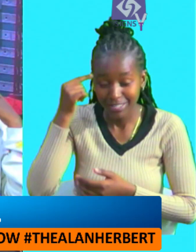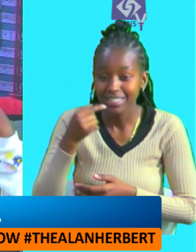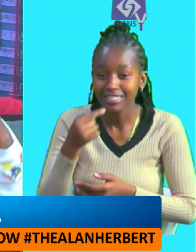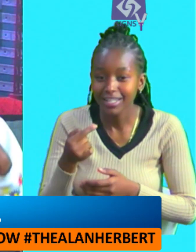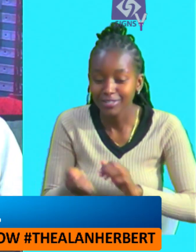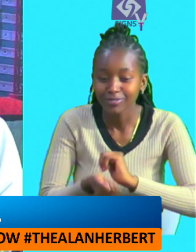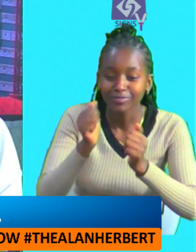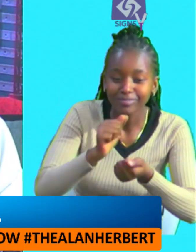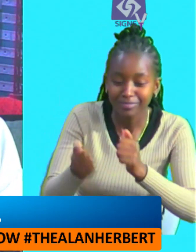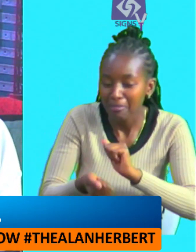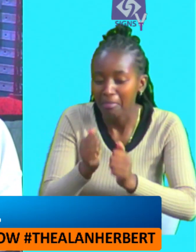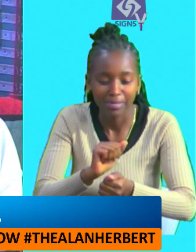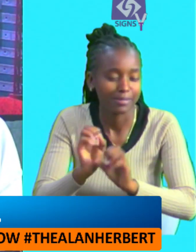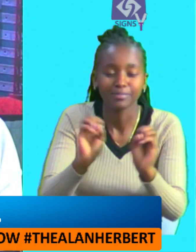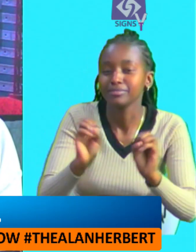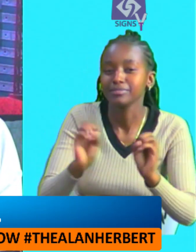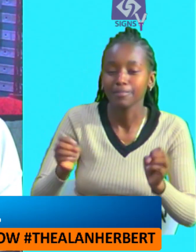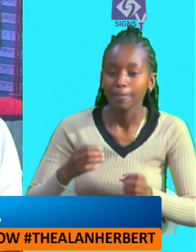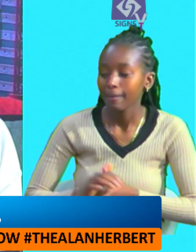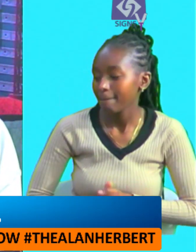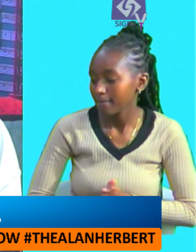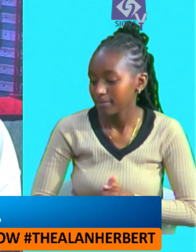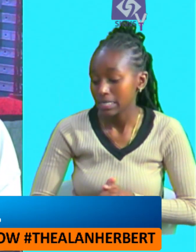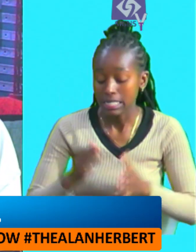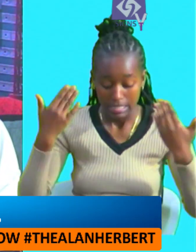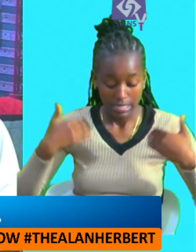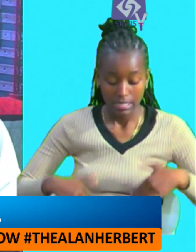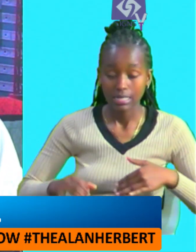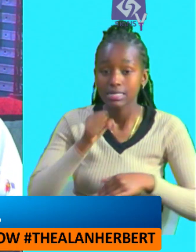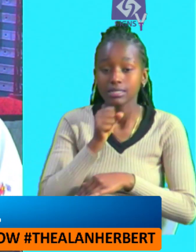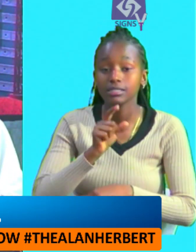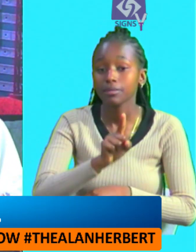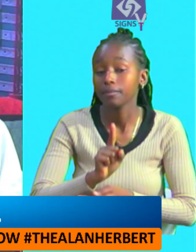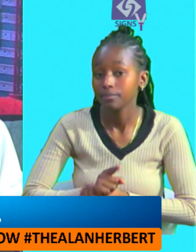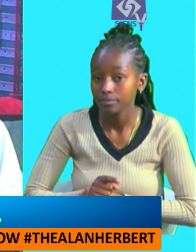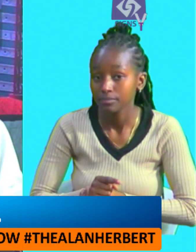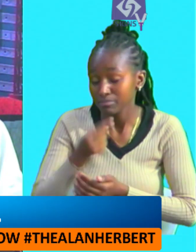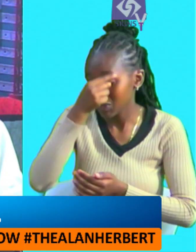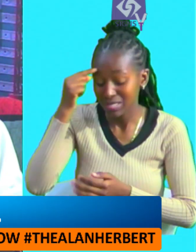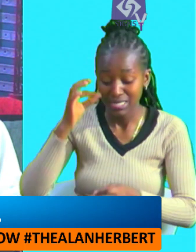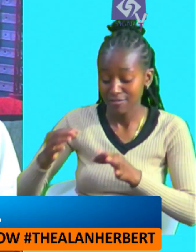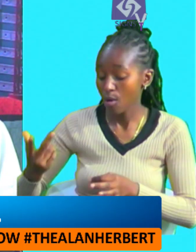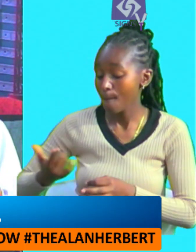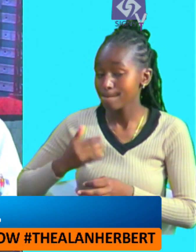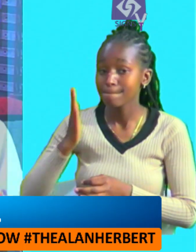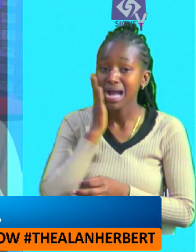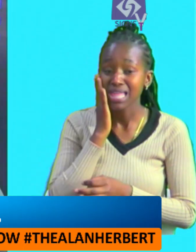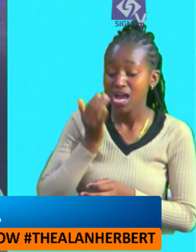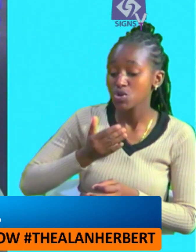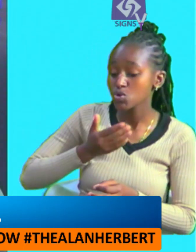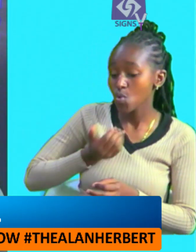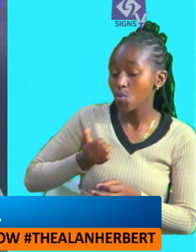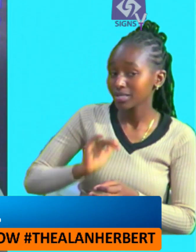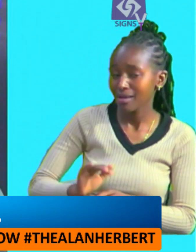These are not your age mates. Ufai hata kuna kasirika. Them they are living their life. Wewe sasa uko hapa. Mahali unaona hii